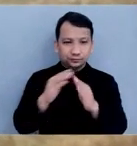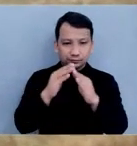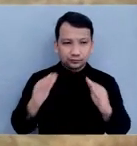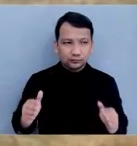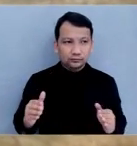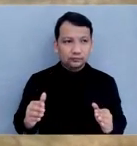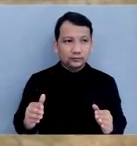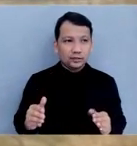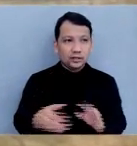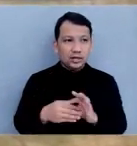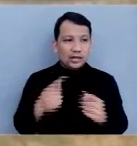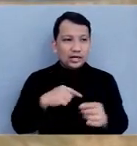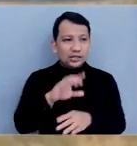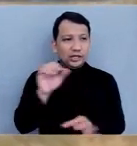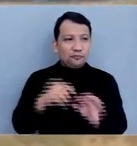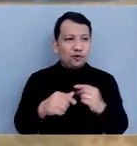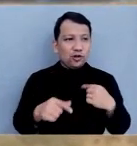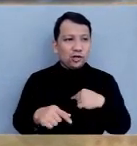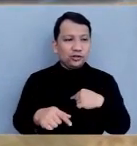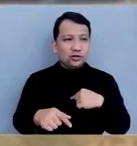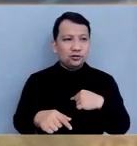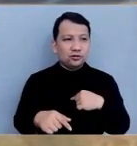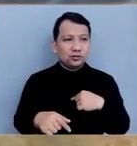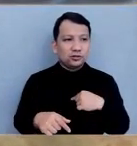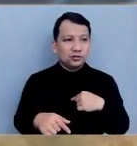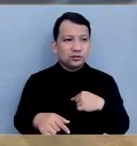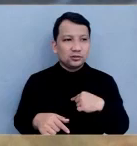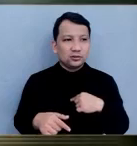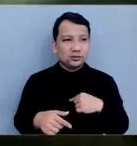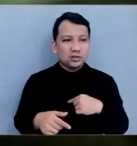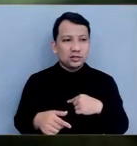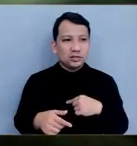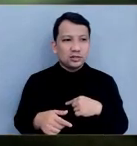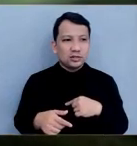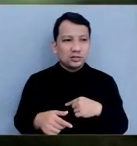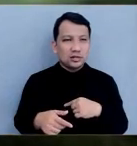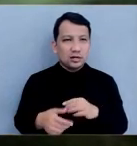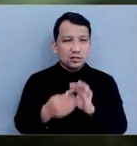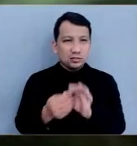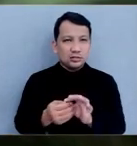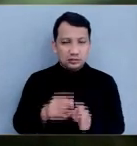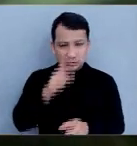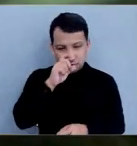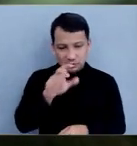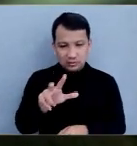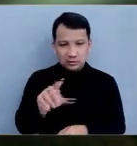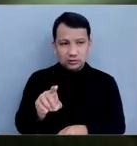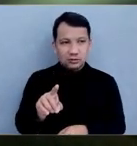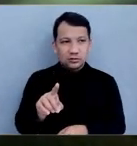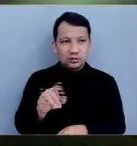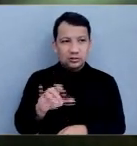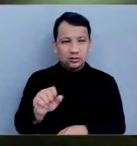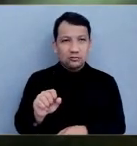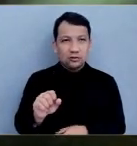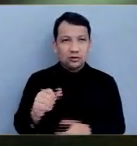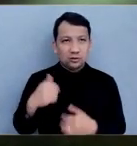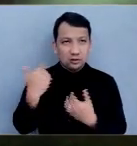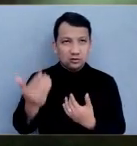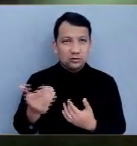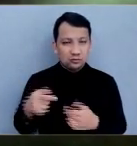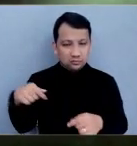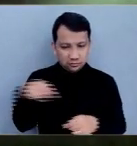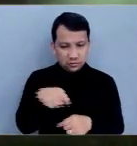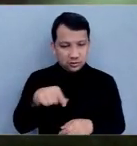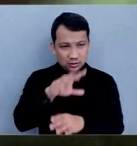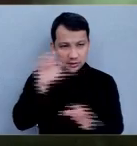sa Dalaguete, Cebu, humandusay at nasawi ang 39 anyos na si Renaldo Inopia matapos siyang